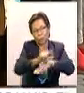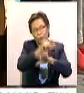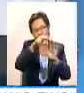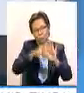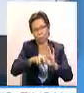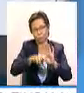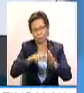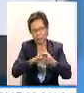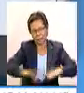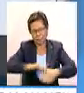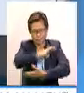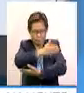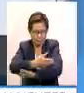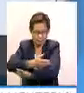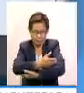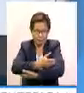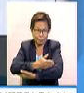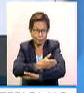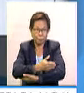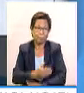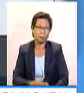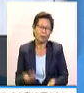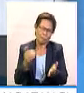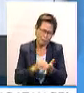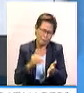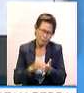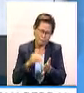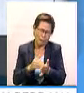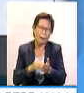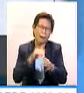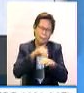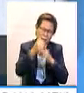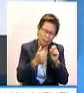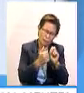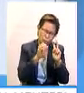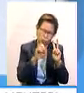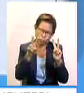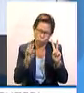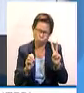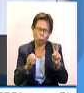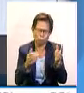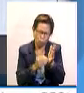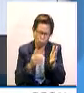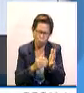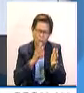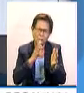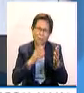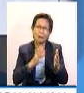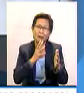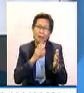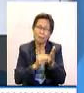kerusi keselamatan bayi. Menteri telah umumkan beberapa kali bahawa pada tahun 2020 ianya akan